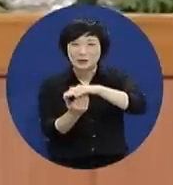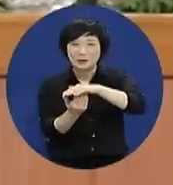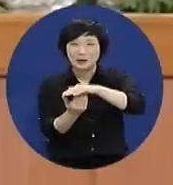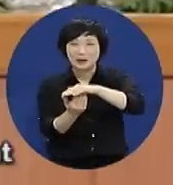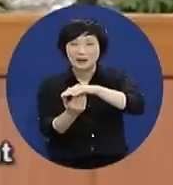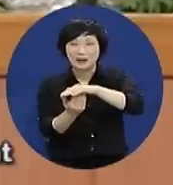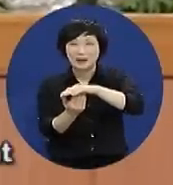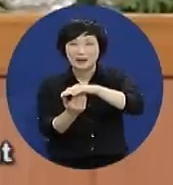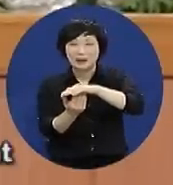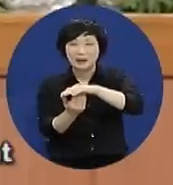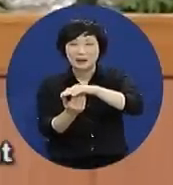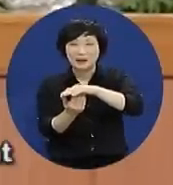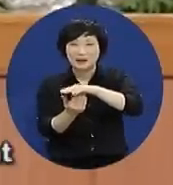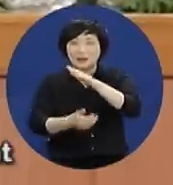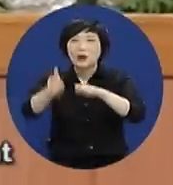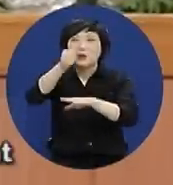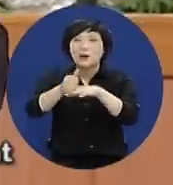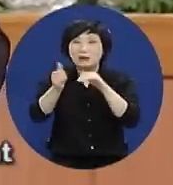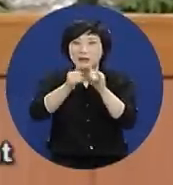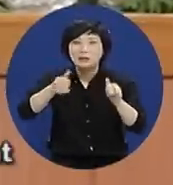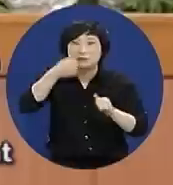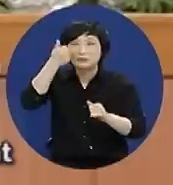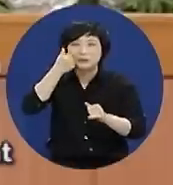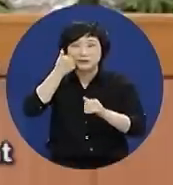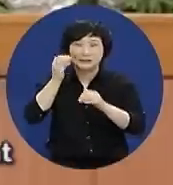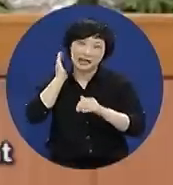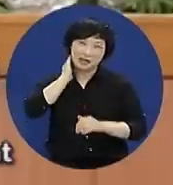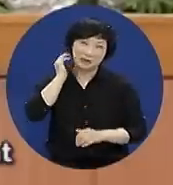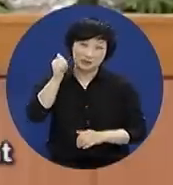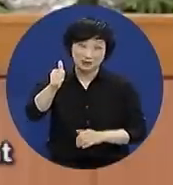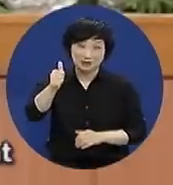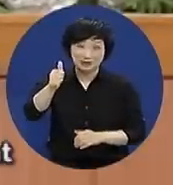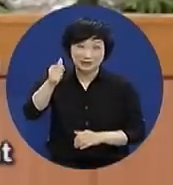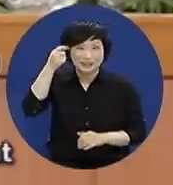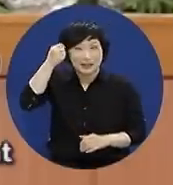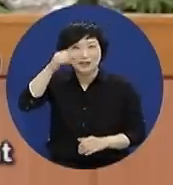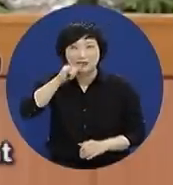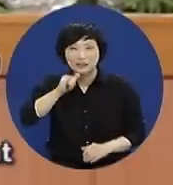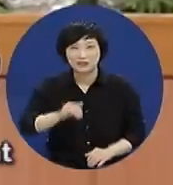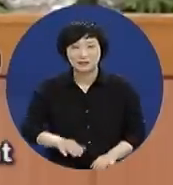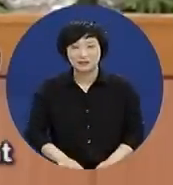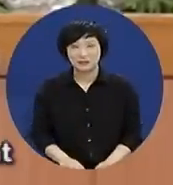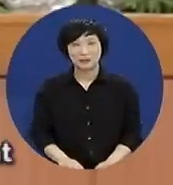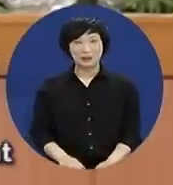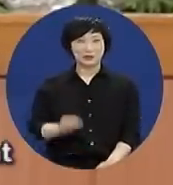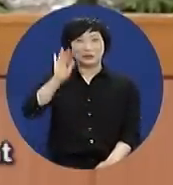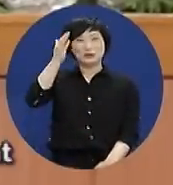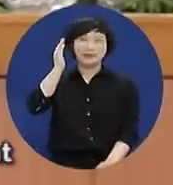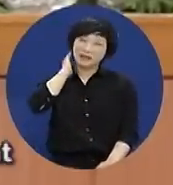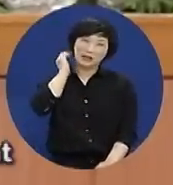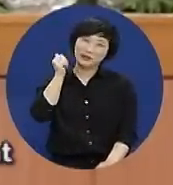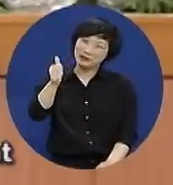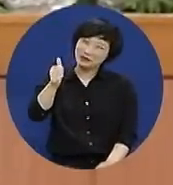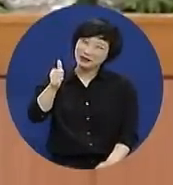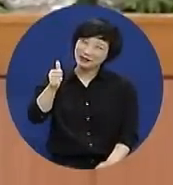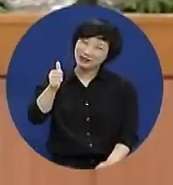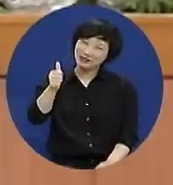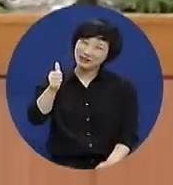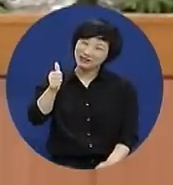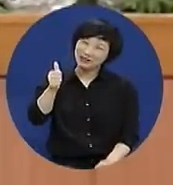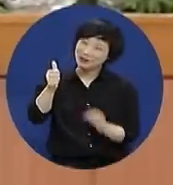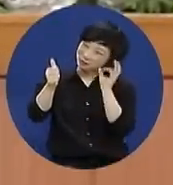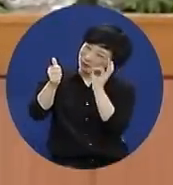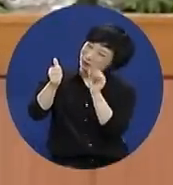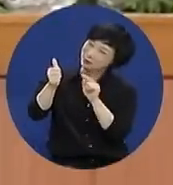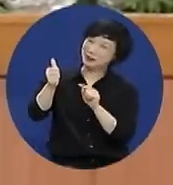おそらく国で最高の成功した人出世した人でしょうこの頃大統領を